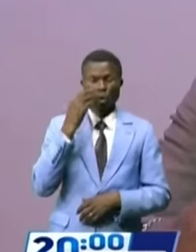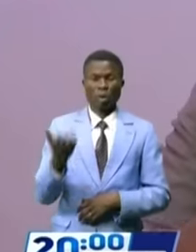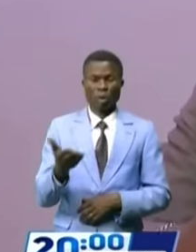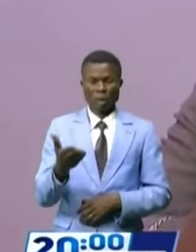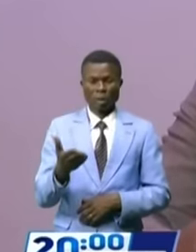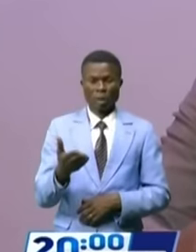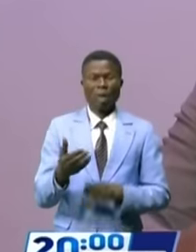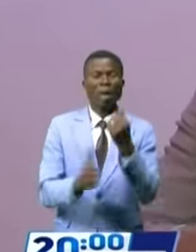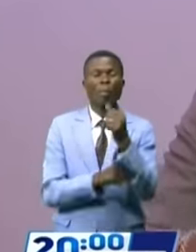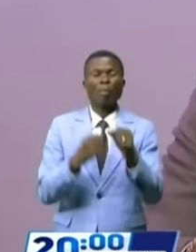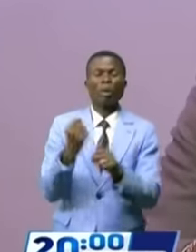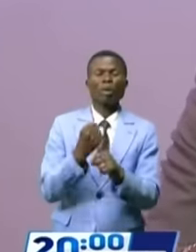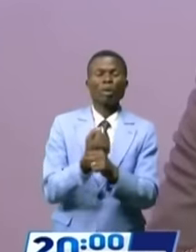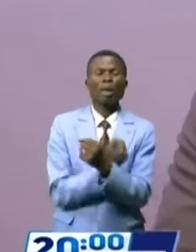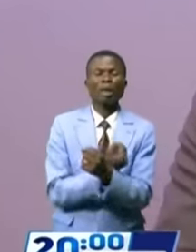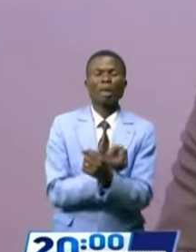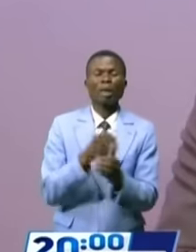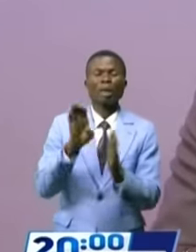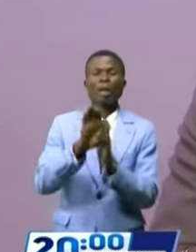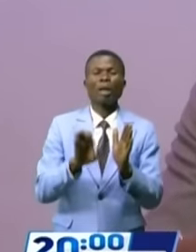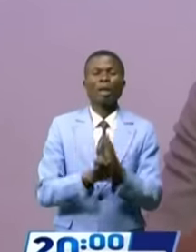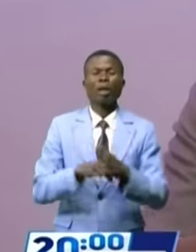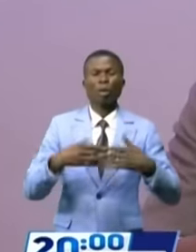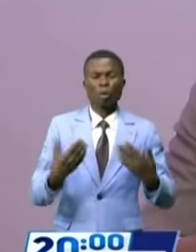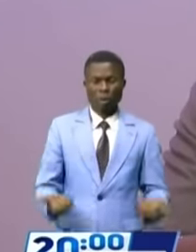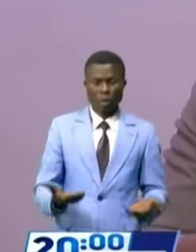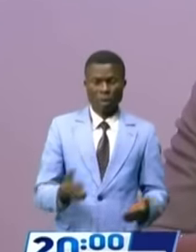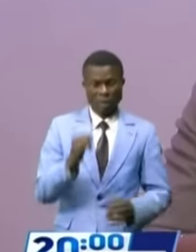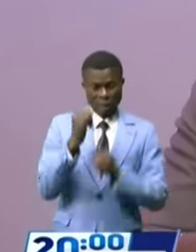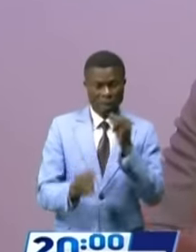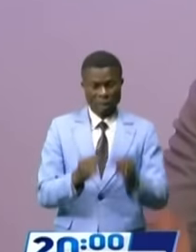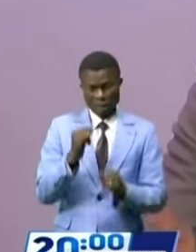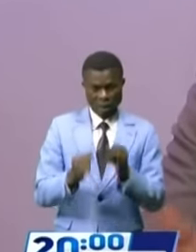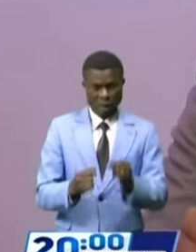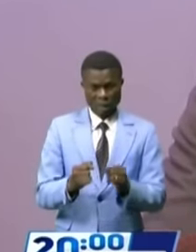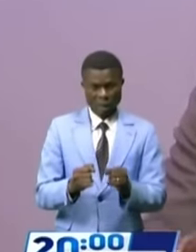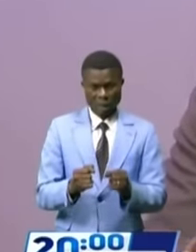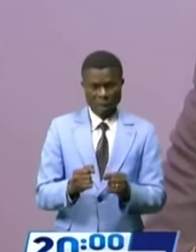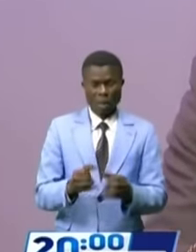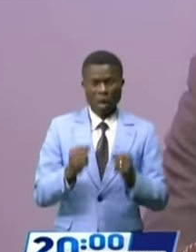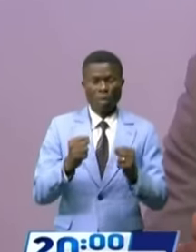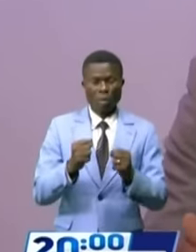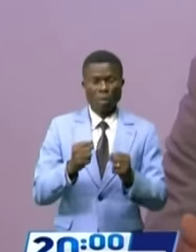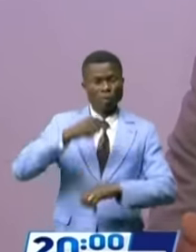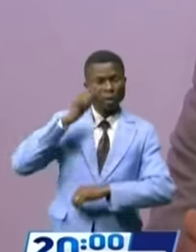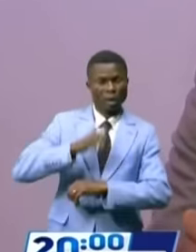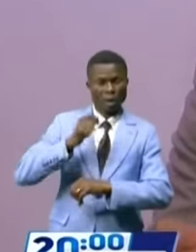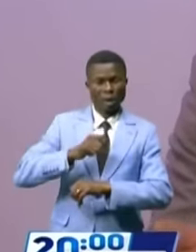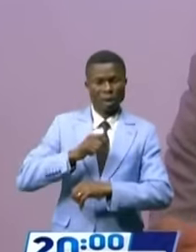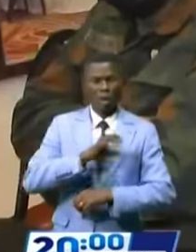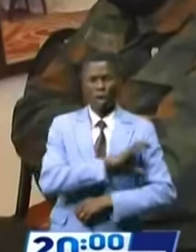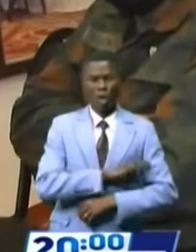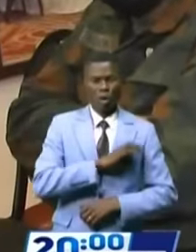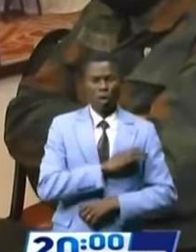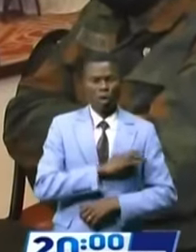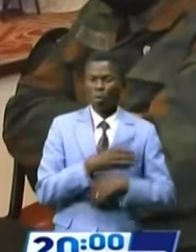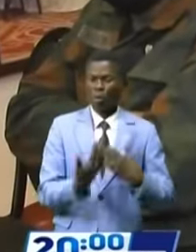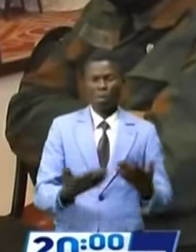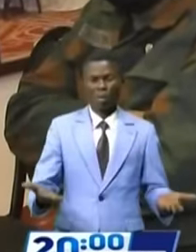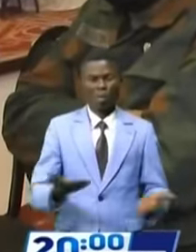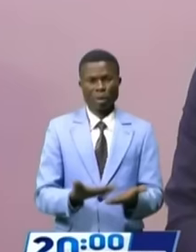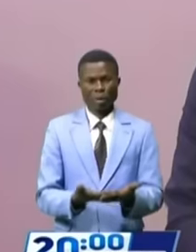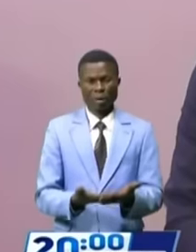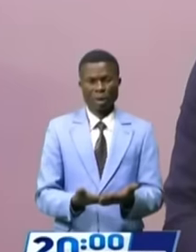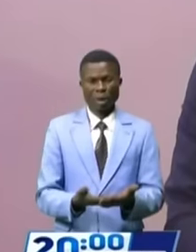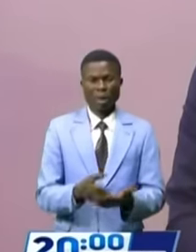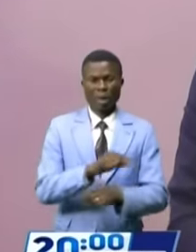gens-là peuvent respecter le pouvoir judiciaire si le pouvoir judiciaire se comporte comme un vassal? Un